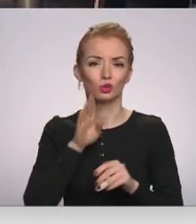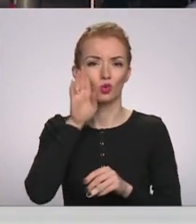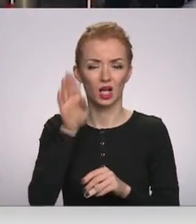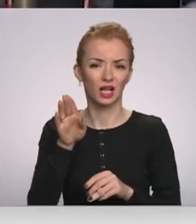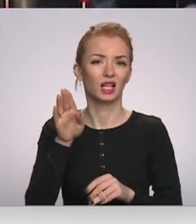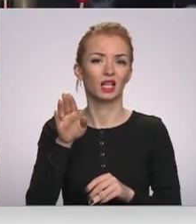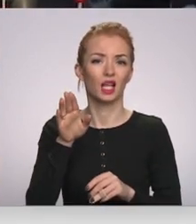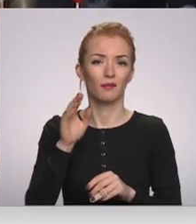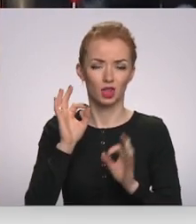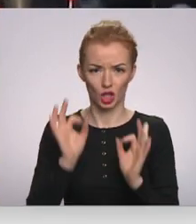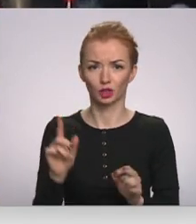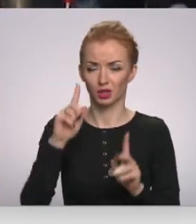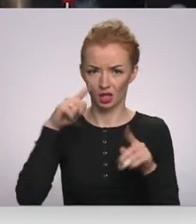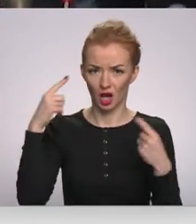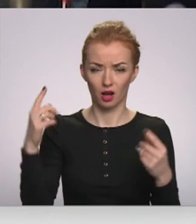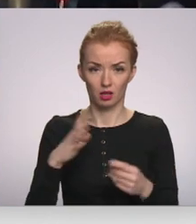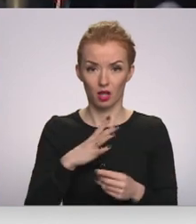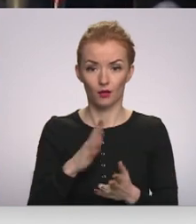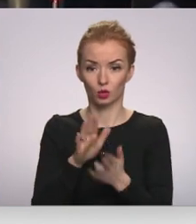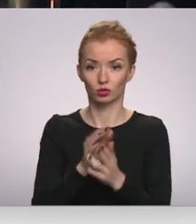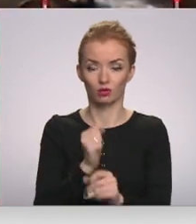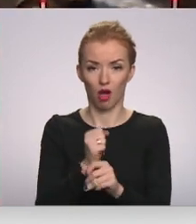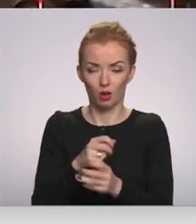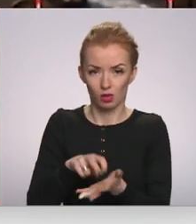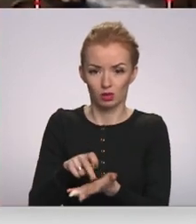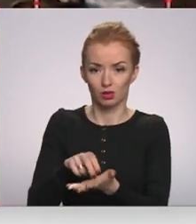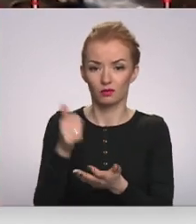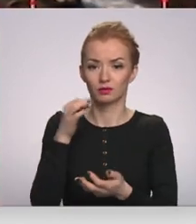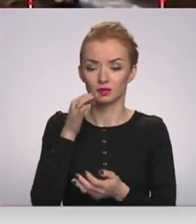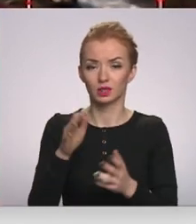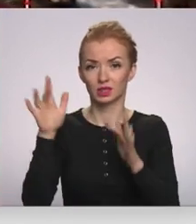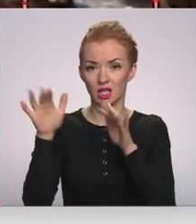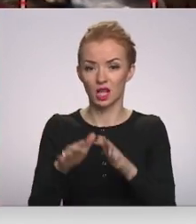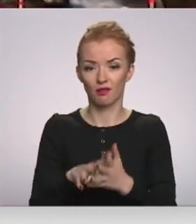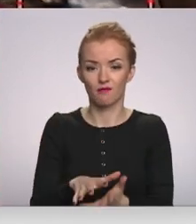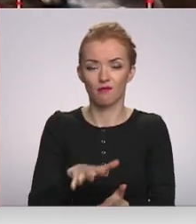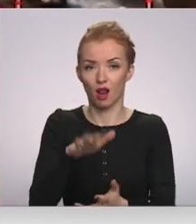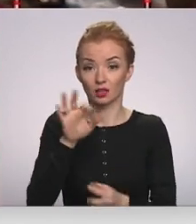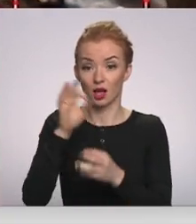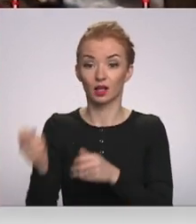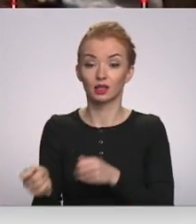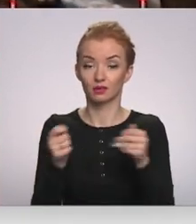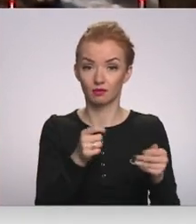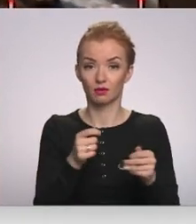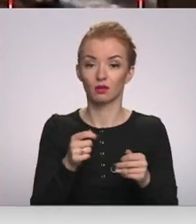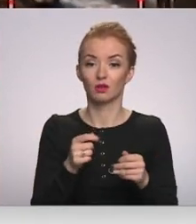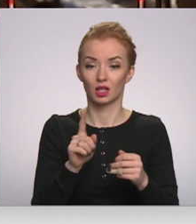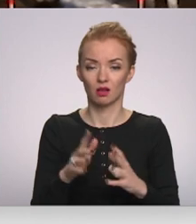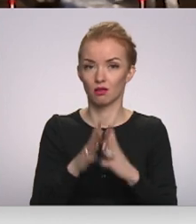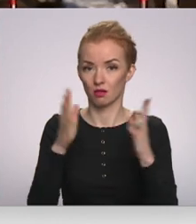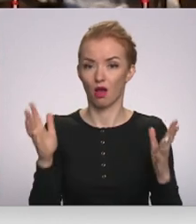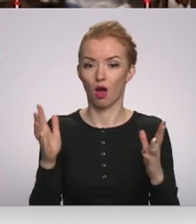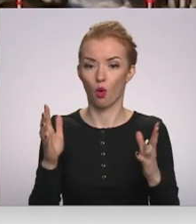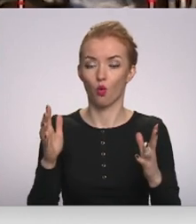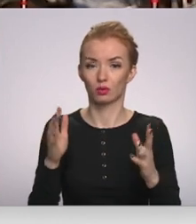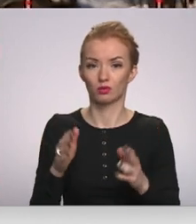ir tiešām traki, ka tu nevari uz darbu normāli aiziet. Sniega daudzums tagad, ka sāk viņu izvest ārā, viņš ir diezgan padaudz, ka